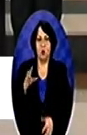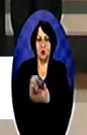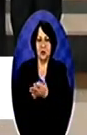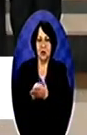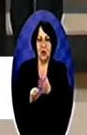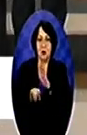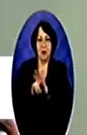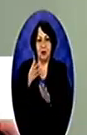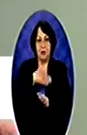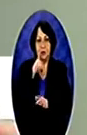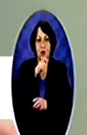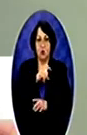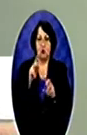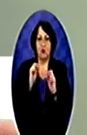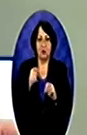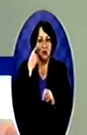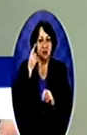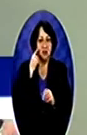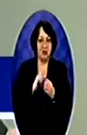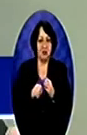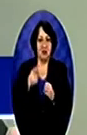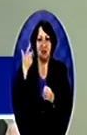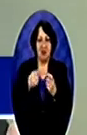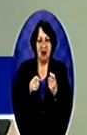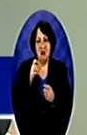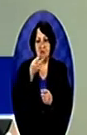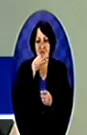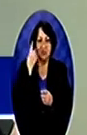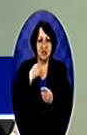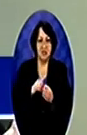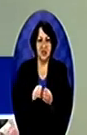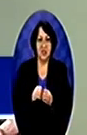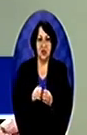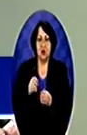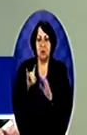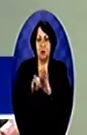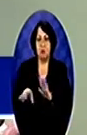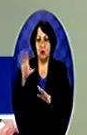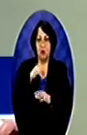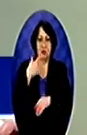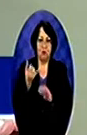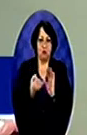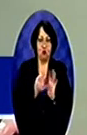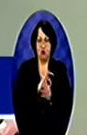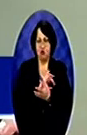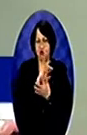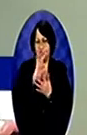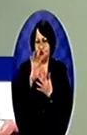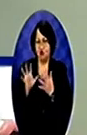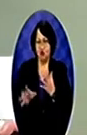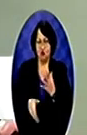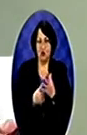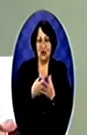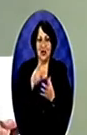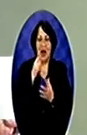өгчээ. Манай мал сөрөгтөл гадна талаас нь 56 зүйлийн хачин хоол, шар, шилж, шар, хамуу